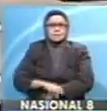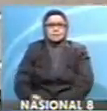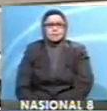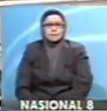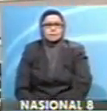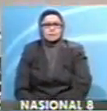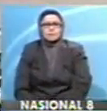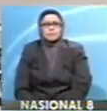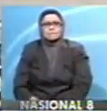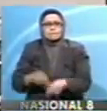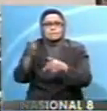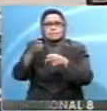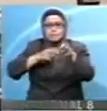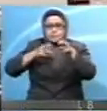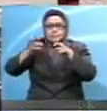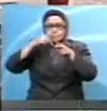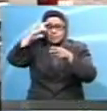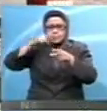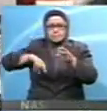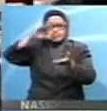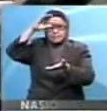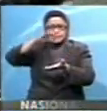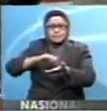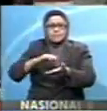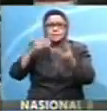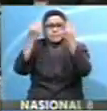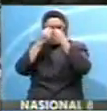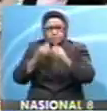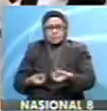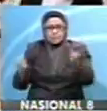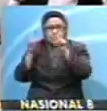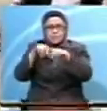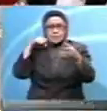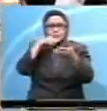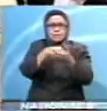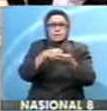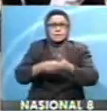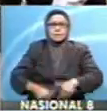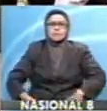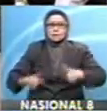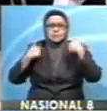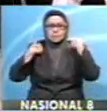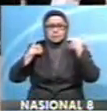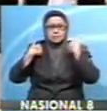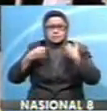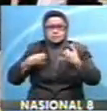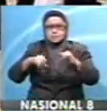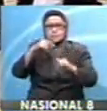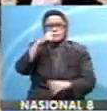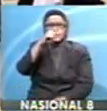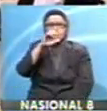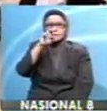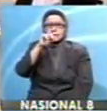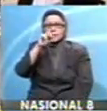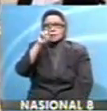itu usaha itu bagi mengurangkan kadar kemalangan Jalan Raya khususnya kemalangan maut di Jalan Genting Gombak Genting